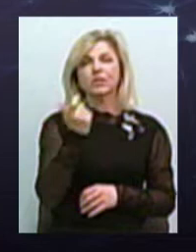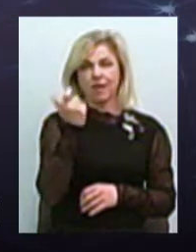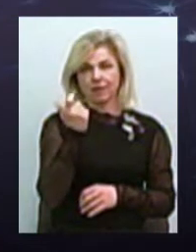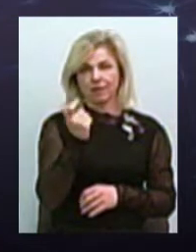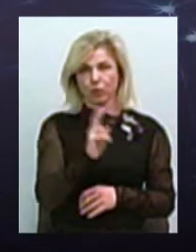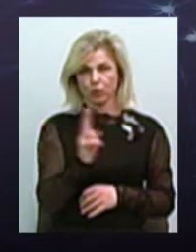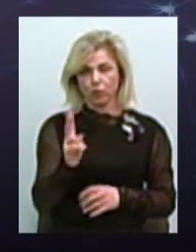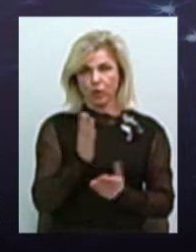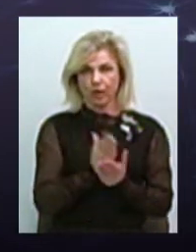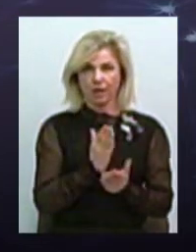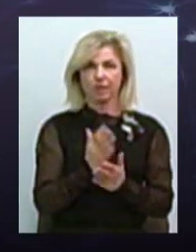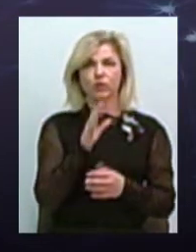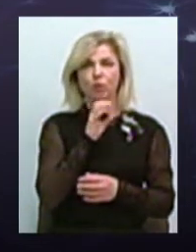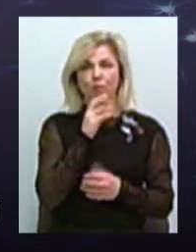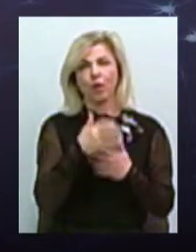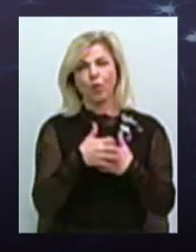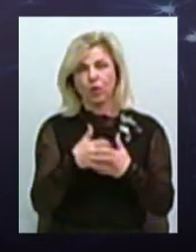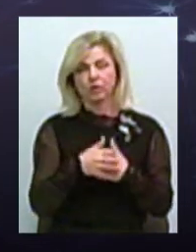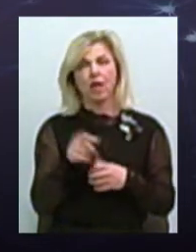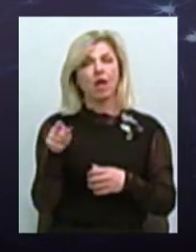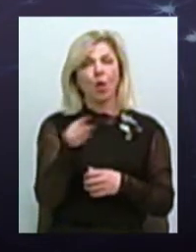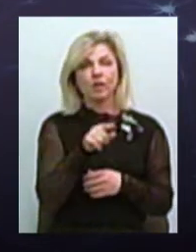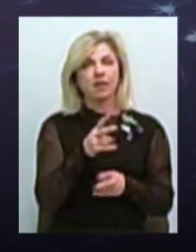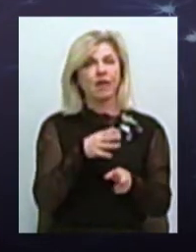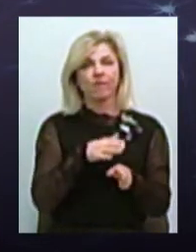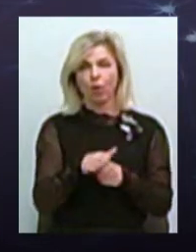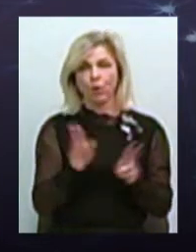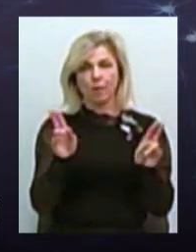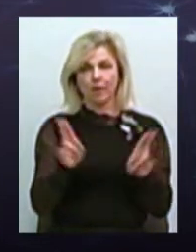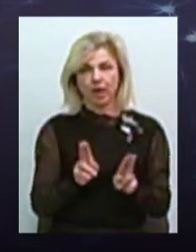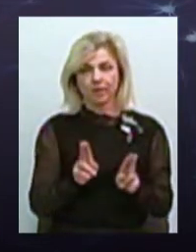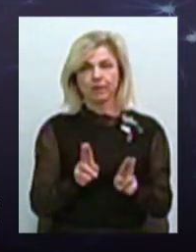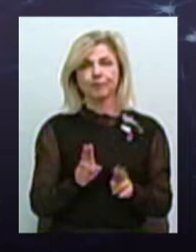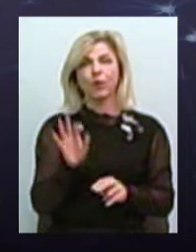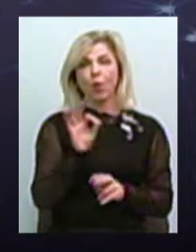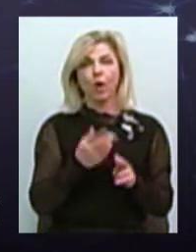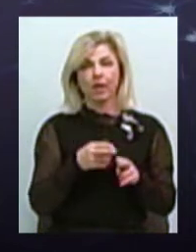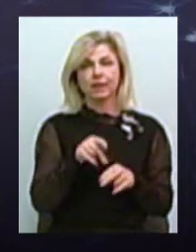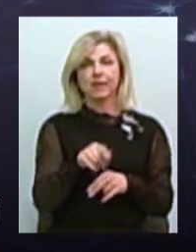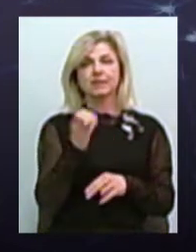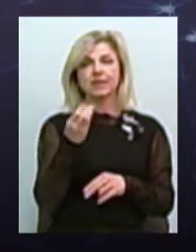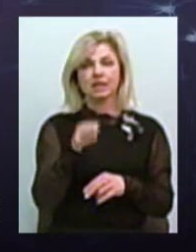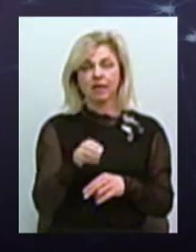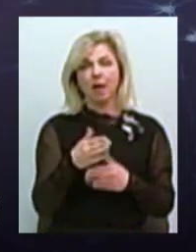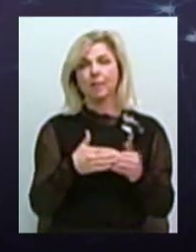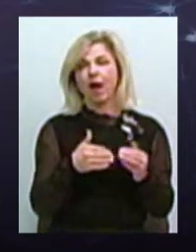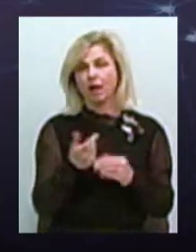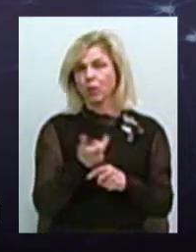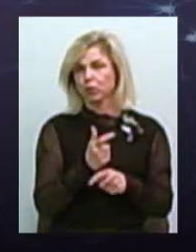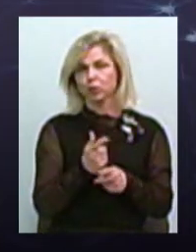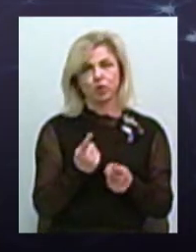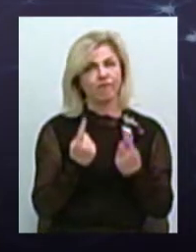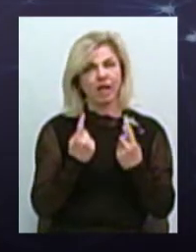тварин, які не виконують ці правила. Ось щодо цієї статті практика дуже велика,